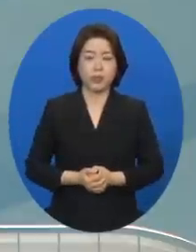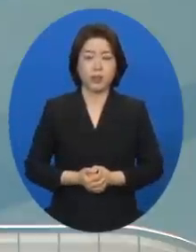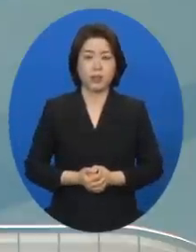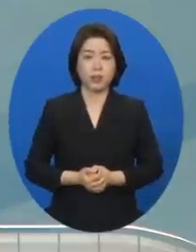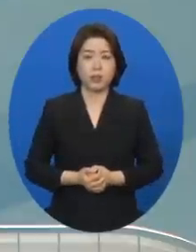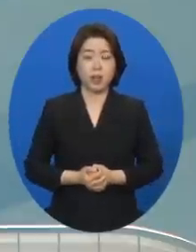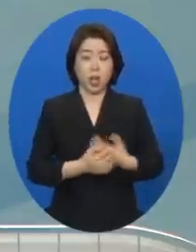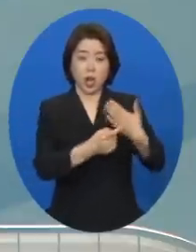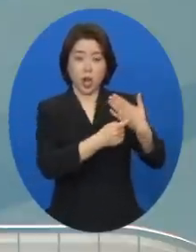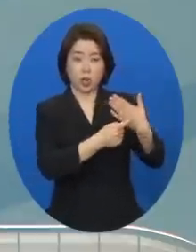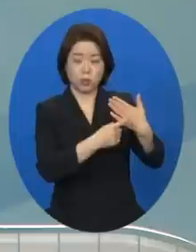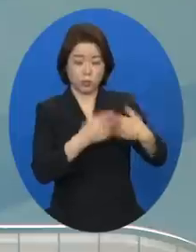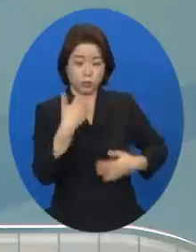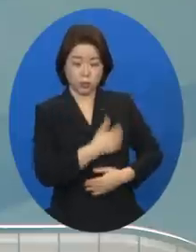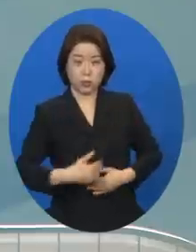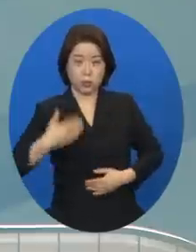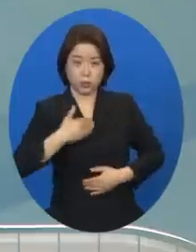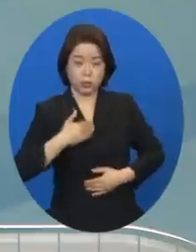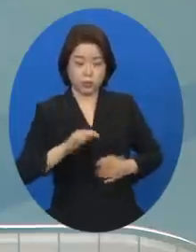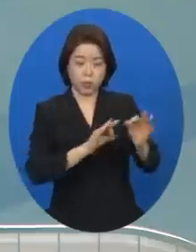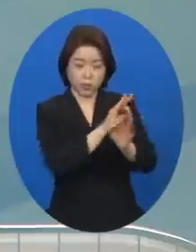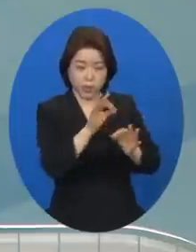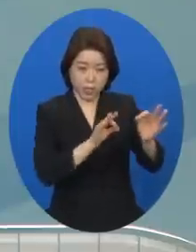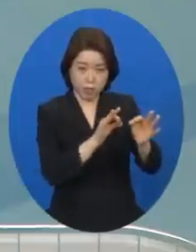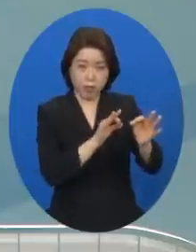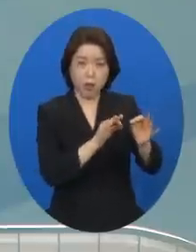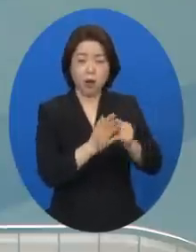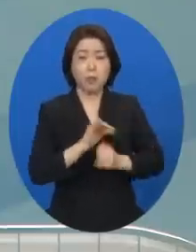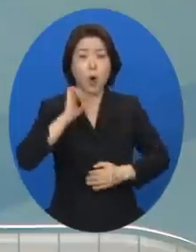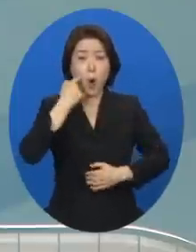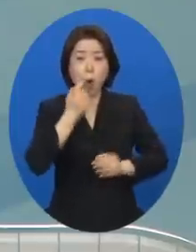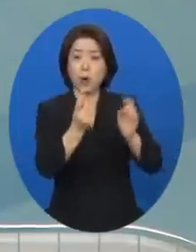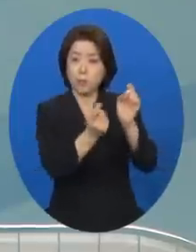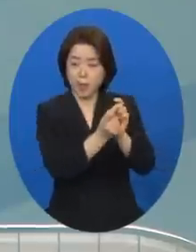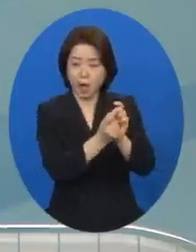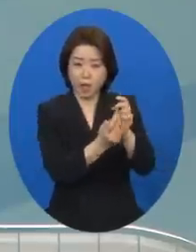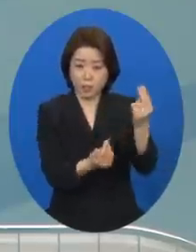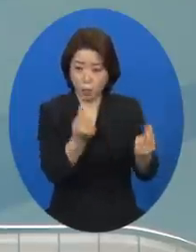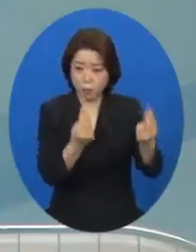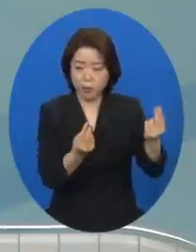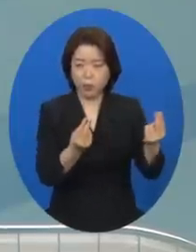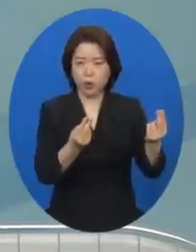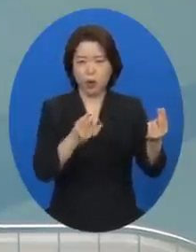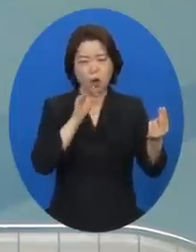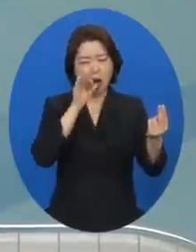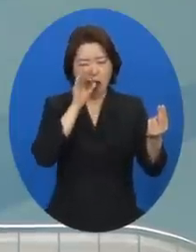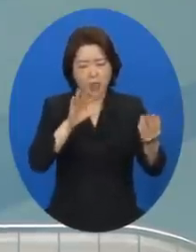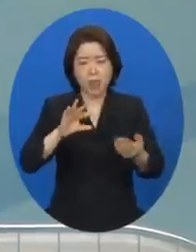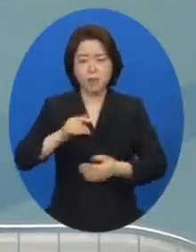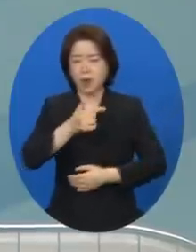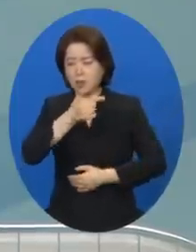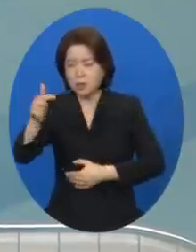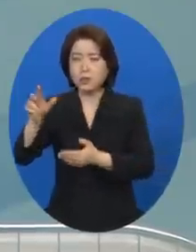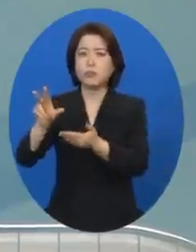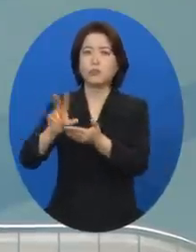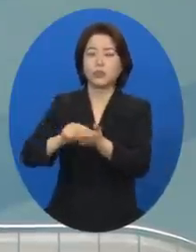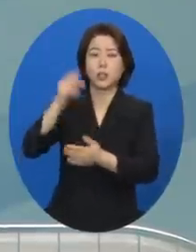우리가 겉으로 육신적으로 또 재정적으로 어려움을 당하는 것과 비교할 수 없이 컸는지 입니다